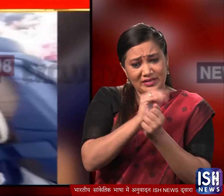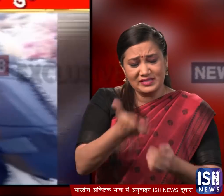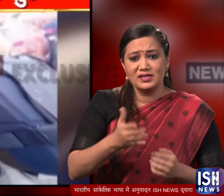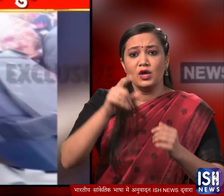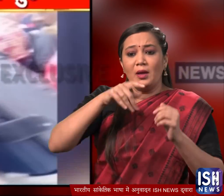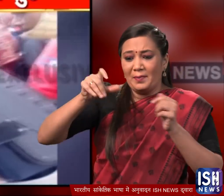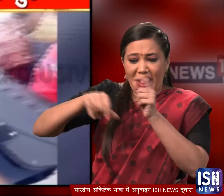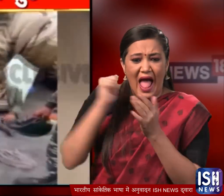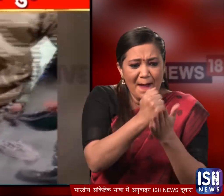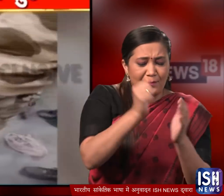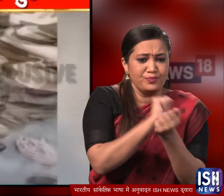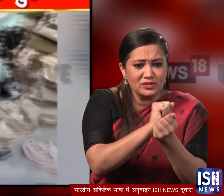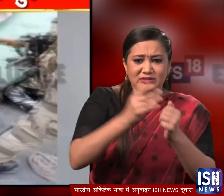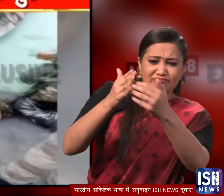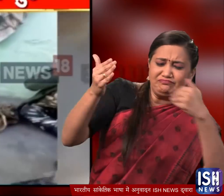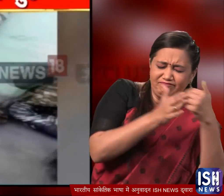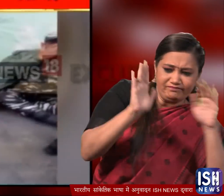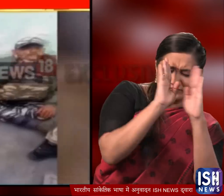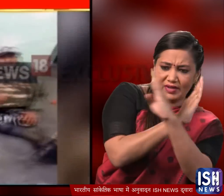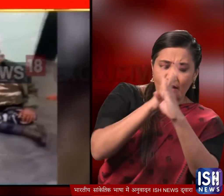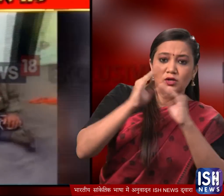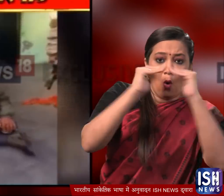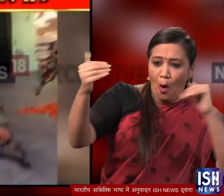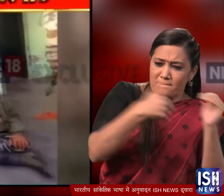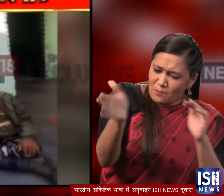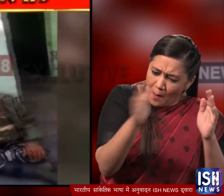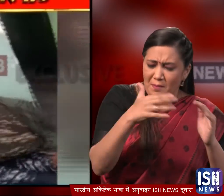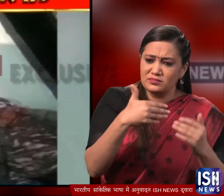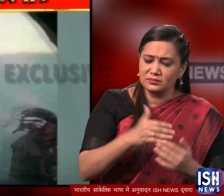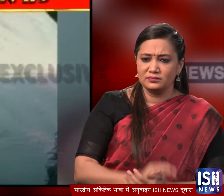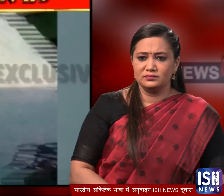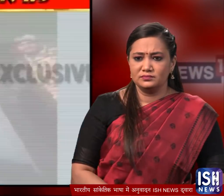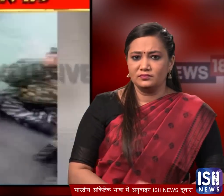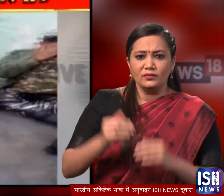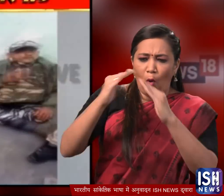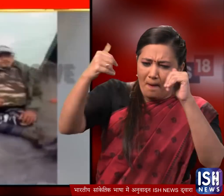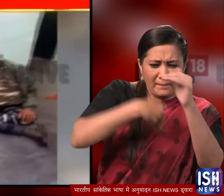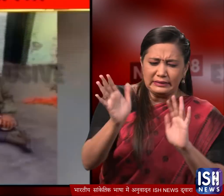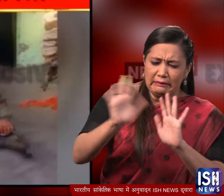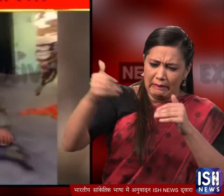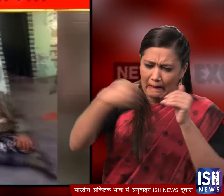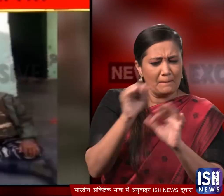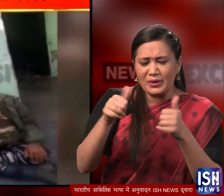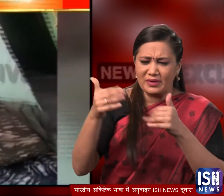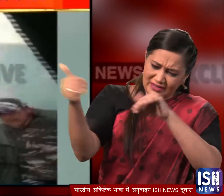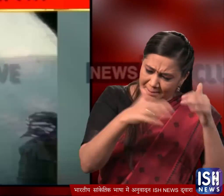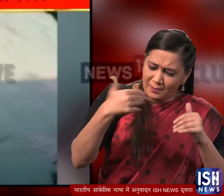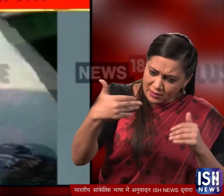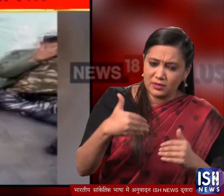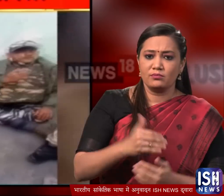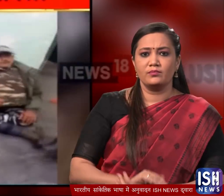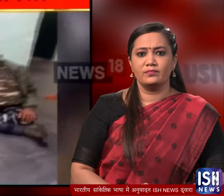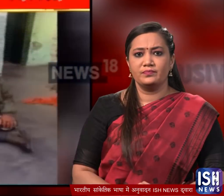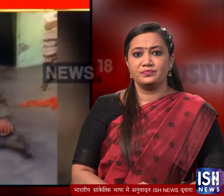कॉलोनी के लोग जवानों की मदद करते दिखे और उन्हें दंगाइयों से छुपाने के लिए घर के अंदर जाने को कहते रहे। इधर नहीं आएंगे, अंदर बैठ जाओ सर, अंदर बैठ